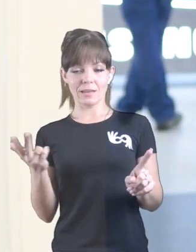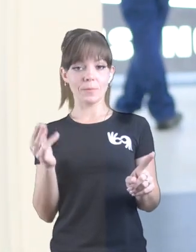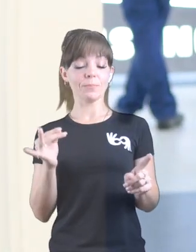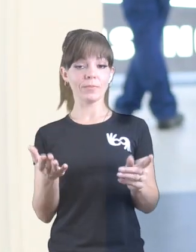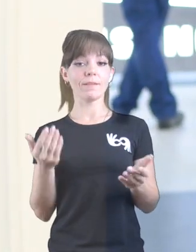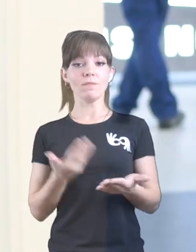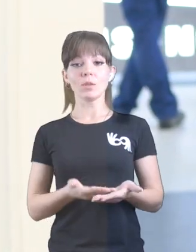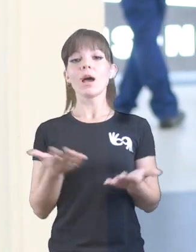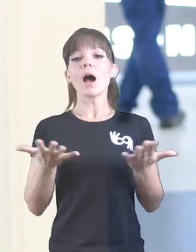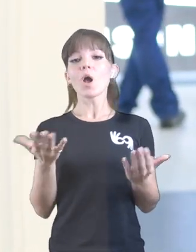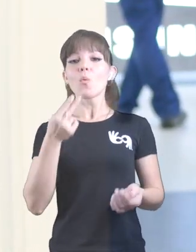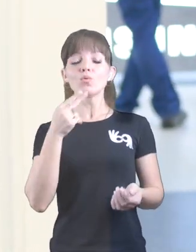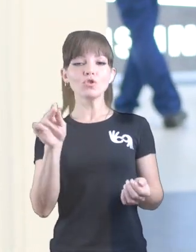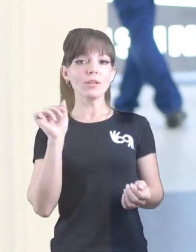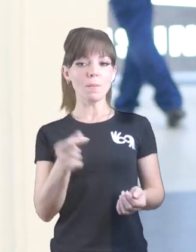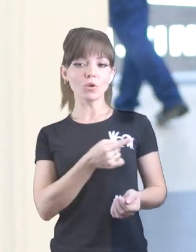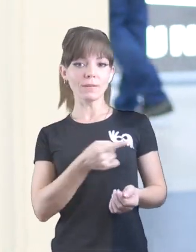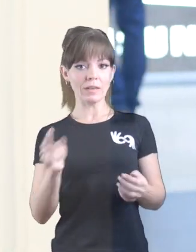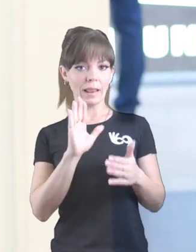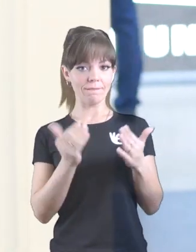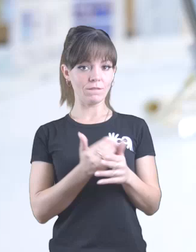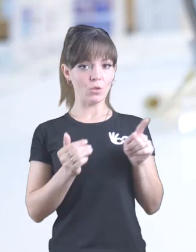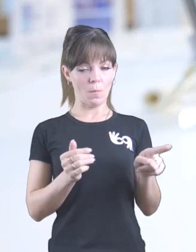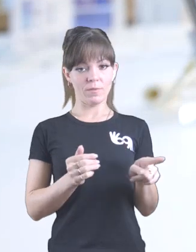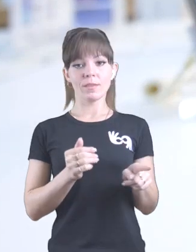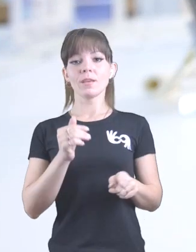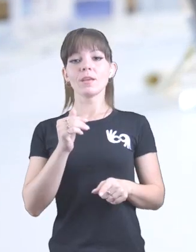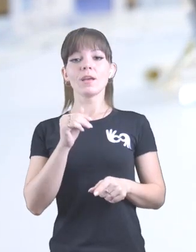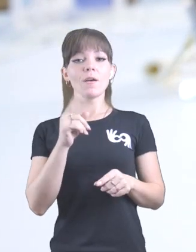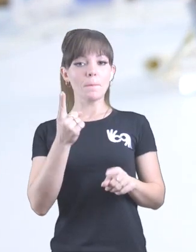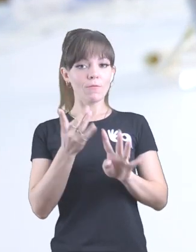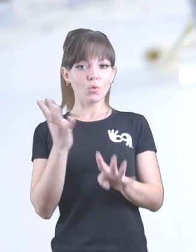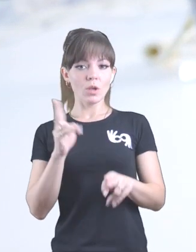какие улучшения можно выделить в новых Galaxy Watch? В